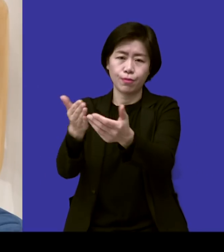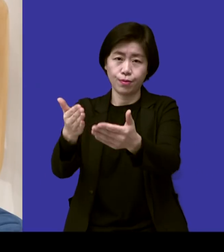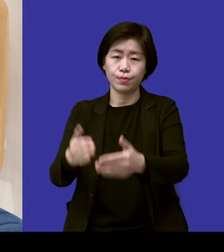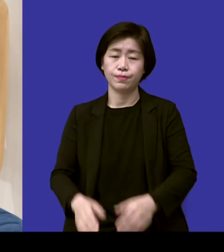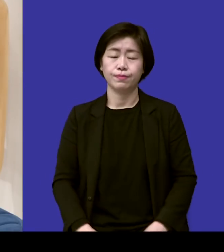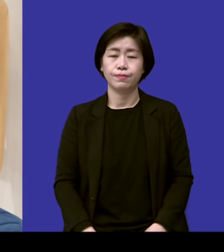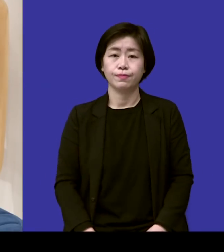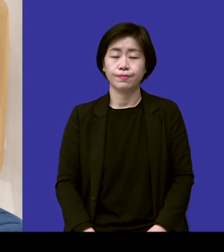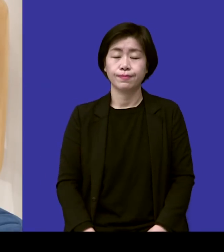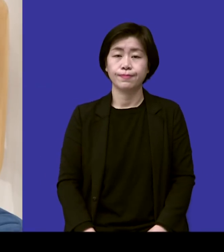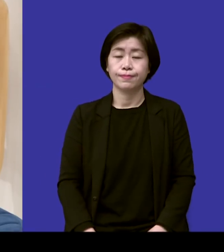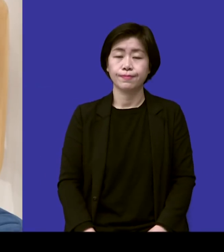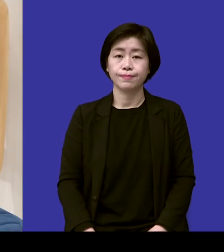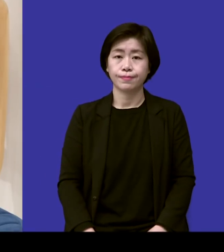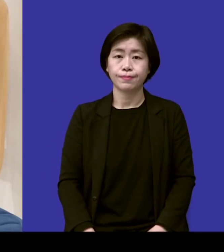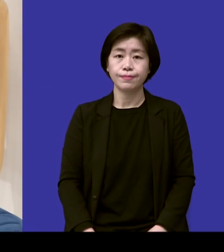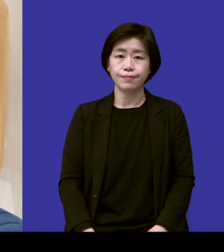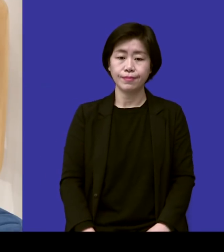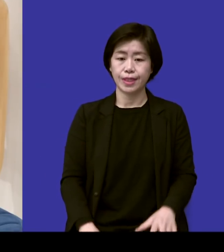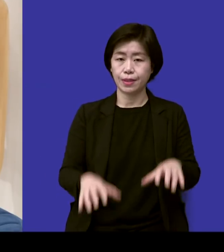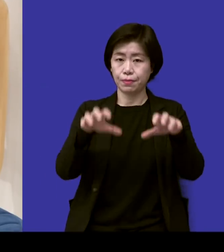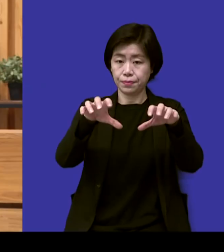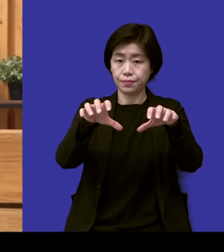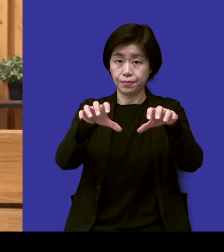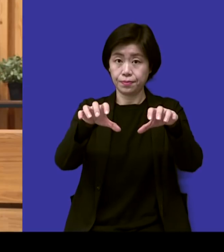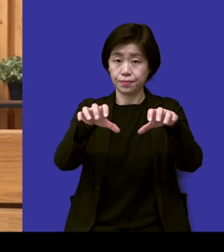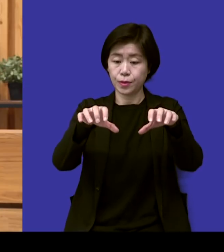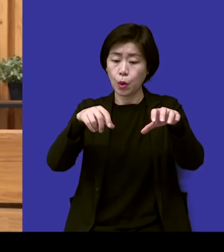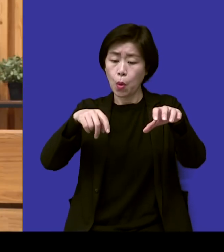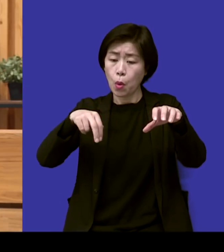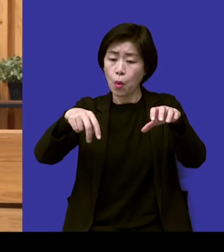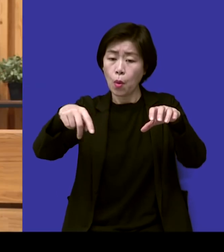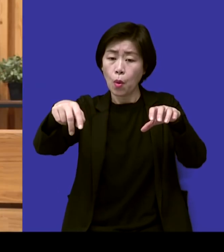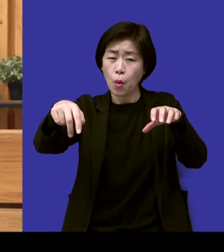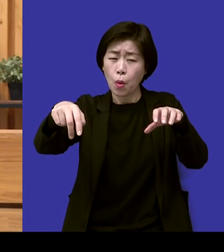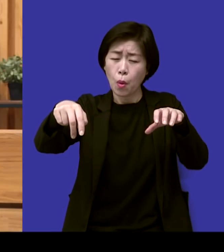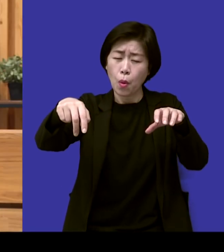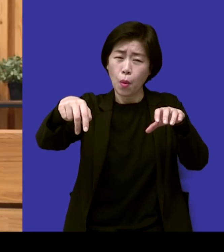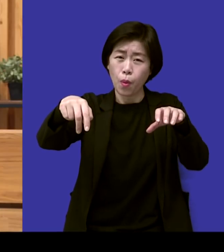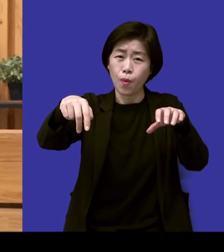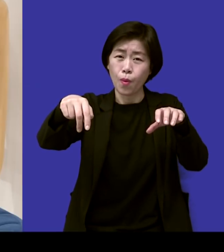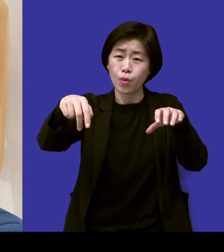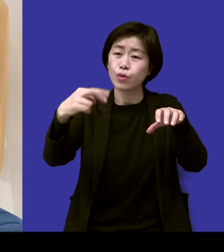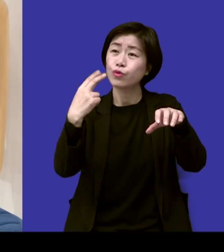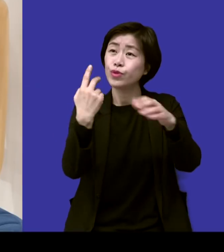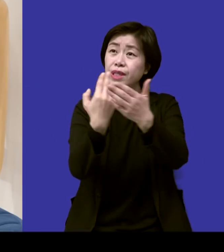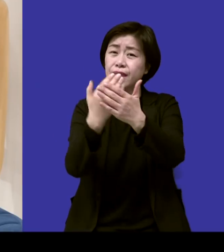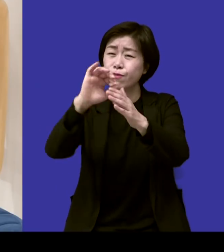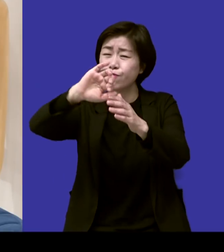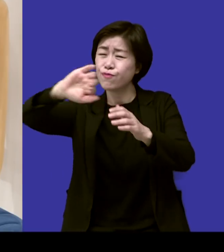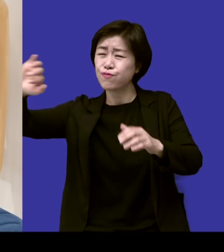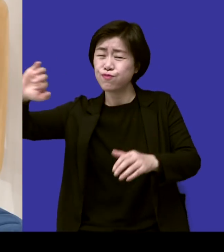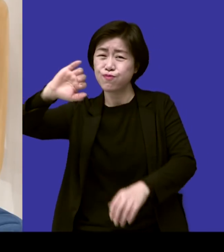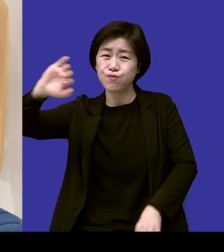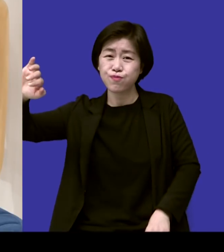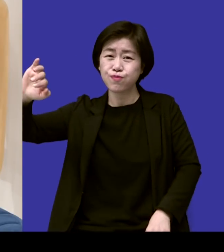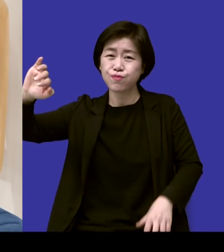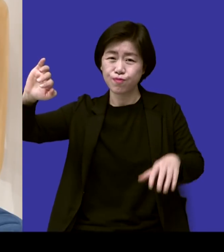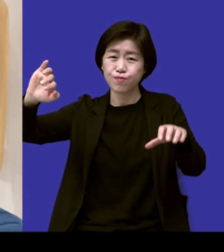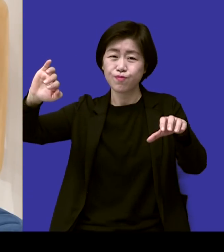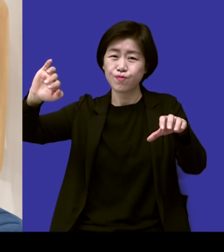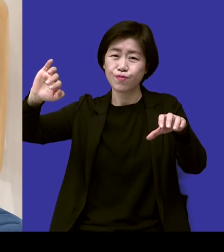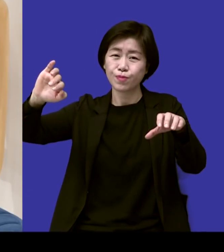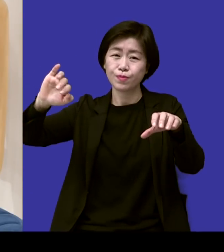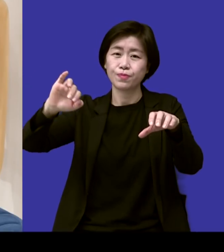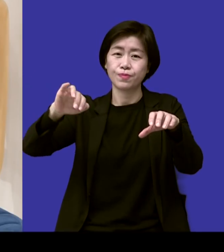부탁하니까. 그래서 그 옆집 베란다로 넘어가고 우리 집 베란다가 있잖아요. 그럼 여기에 이제 일단 창문을 열고 여기